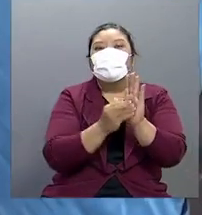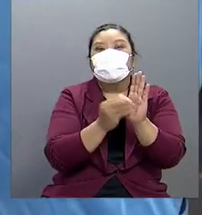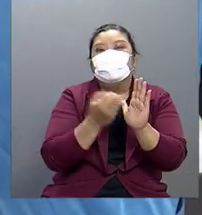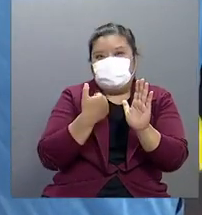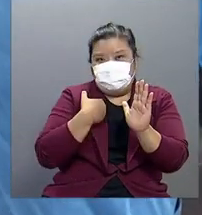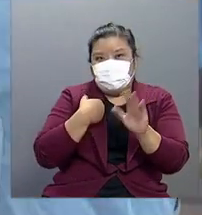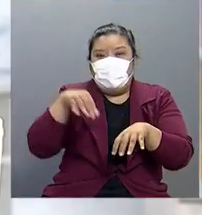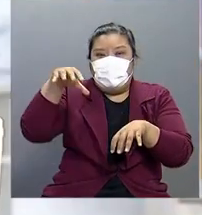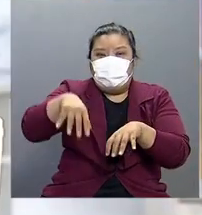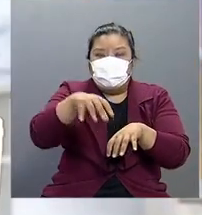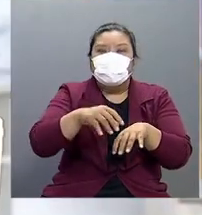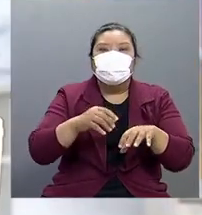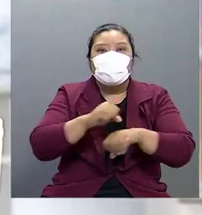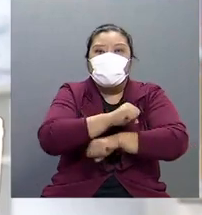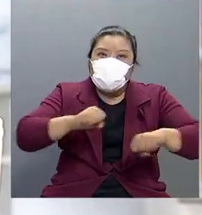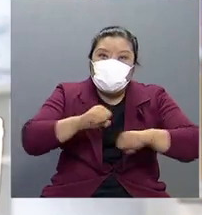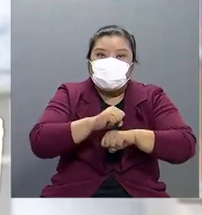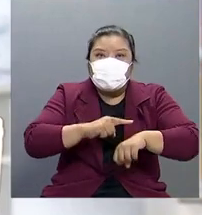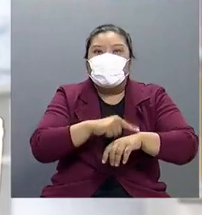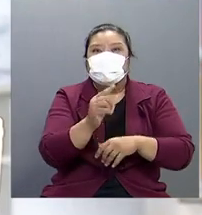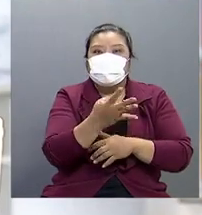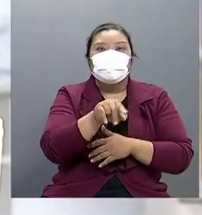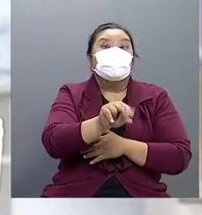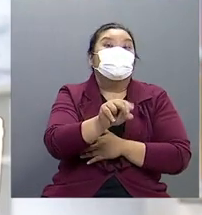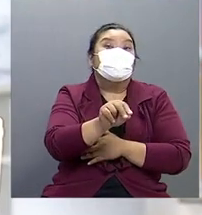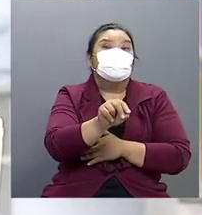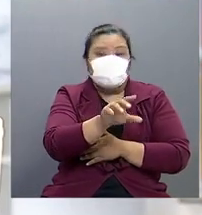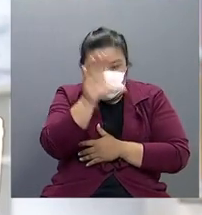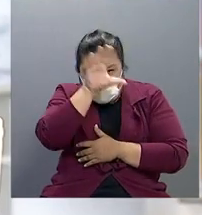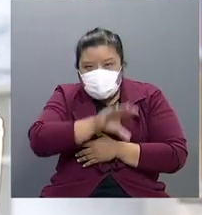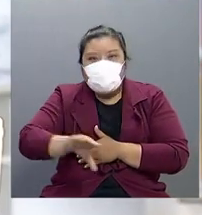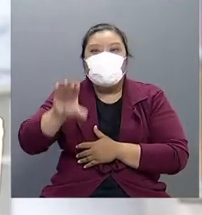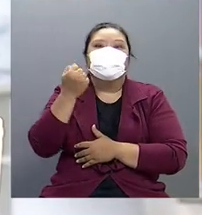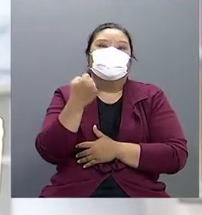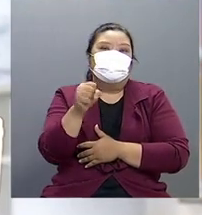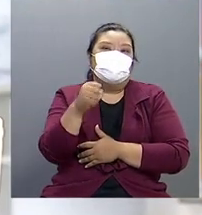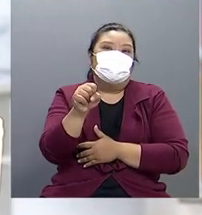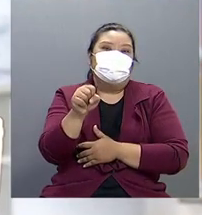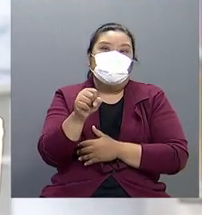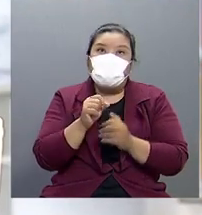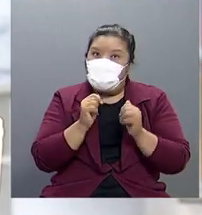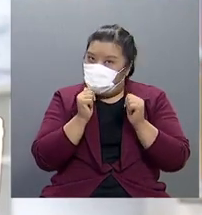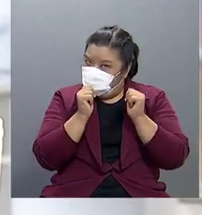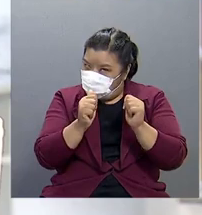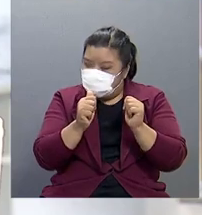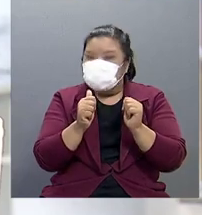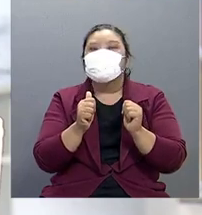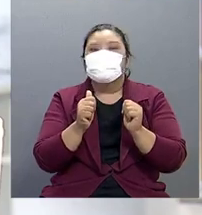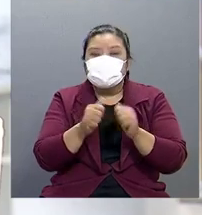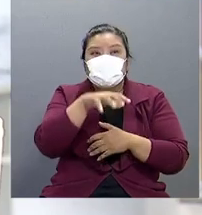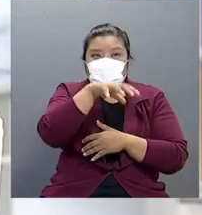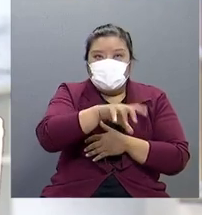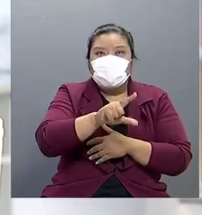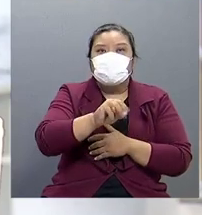ในช่วงเวลา 4:30 นาทีถึง 22:00 นนะคะก็เป็นเรื่องดีนะ3สวนย้ำกันอีกครั้งหนึ่งสวนลุมพินีสวน